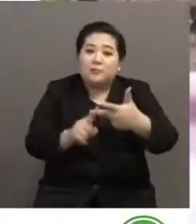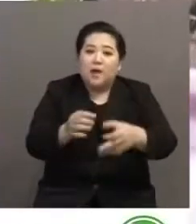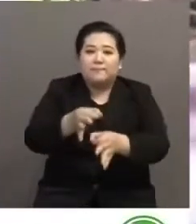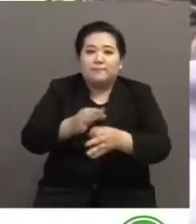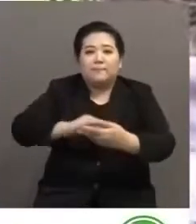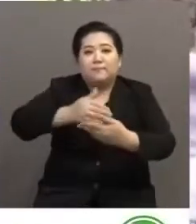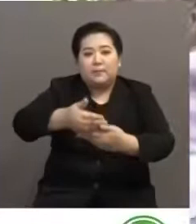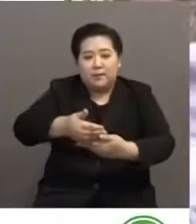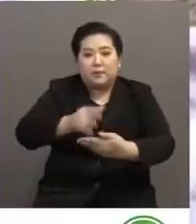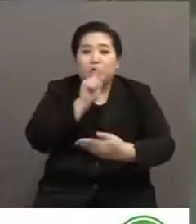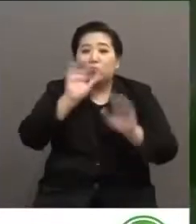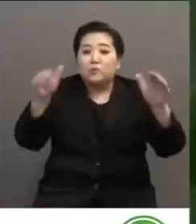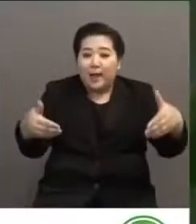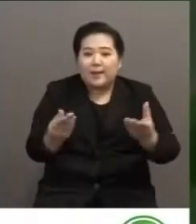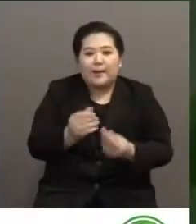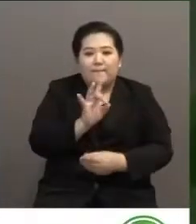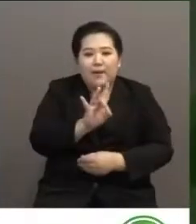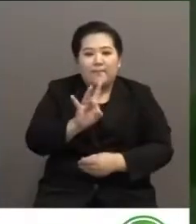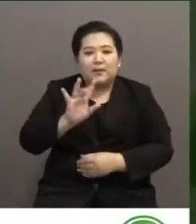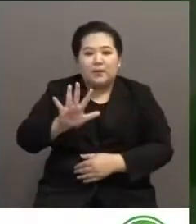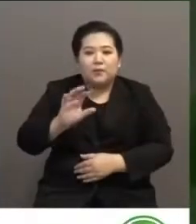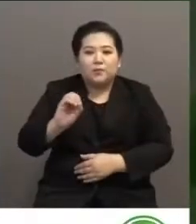ธาตุพนมเลขบัญชี